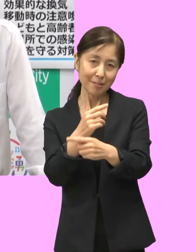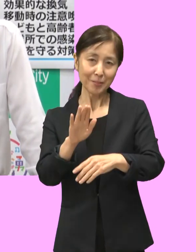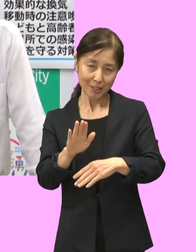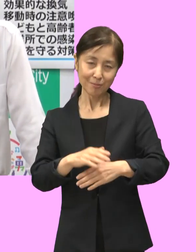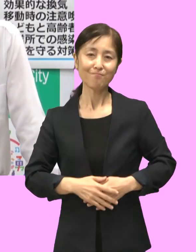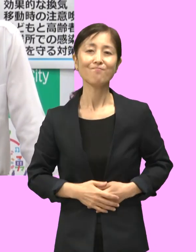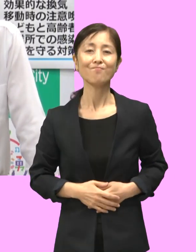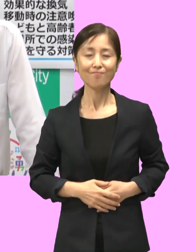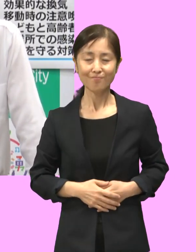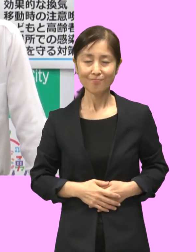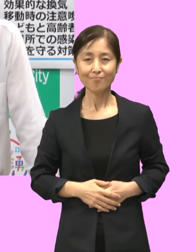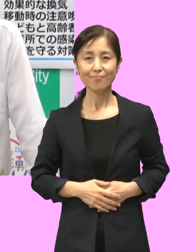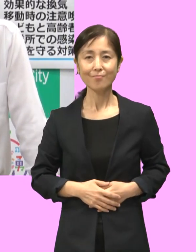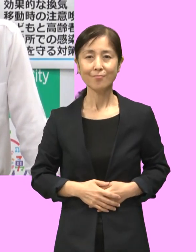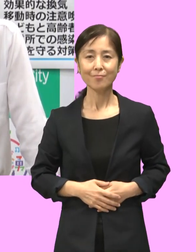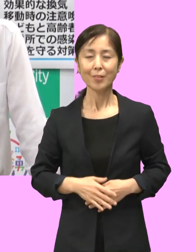い、